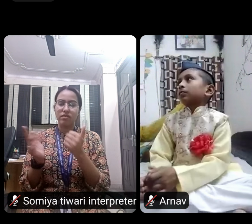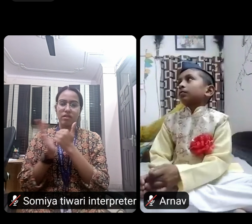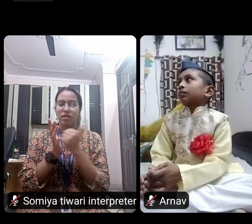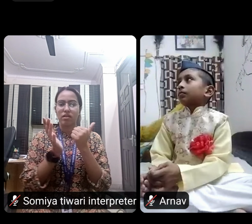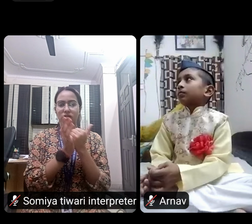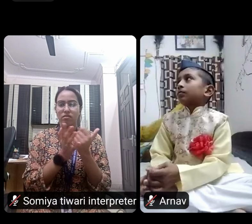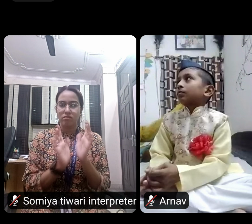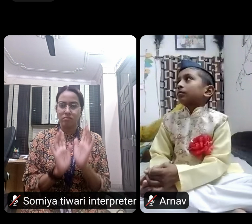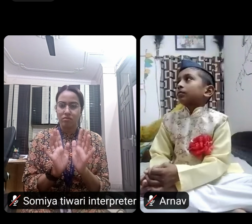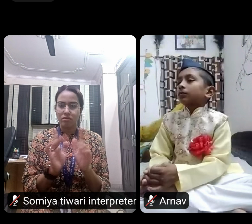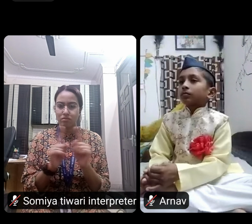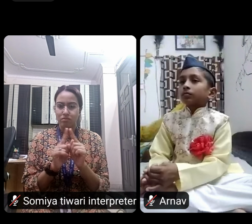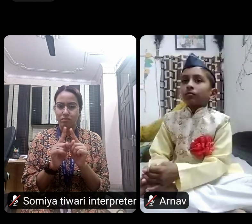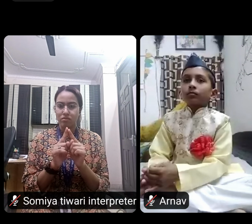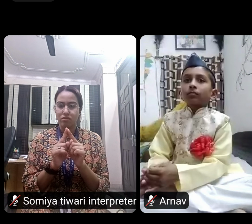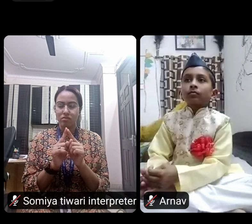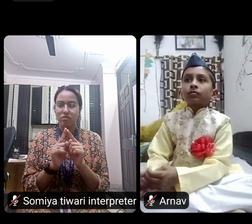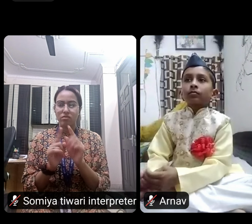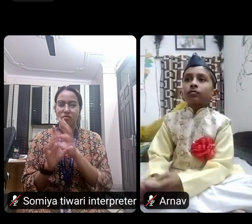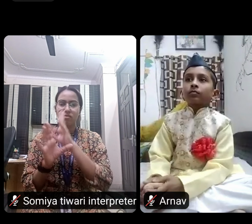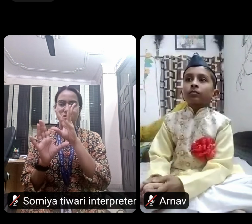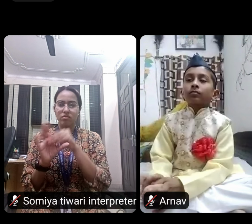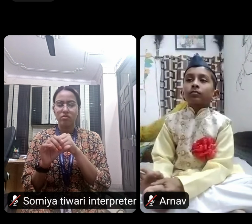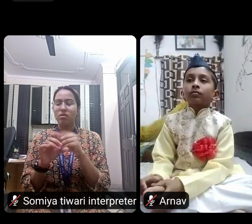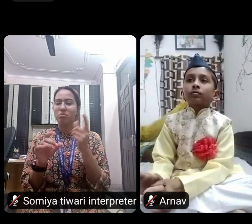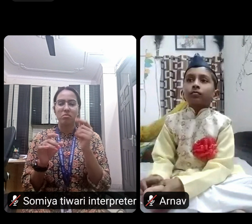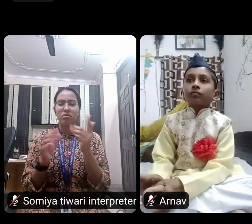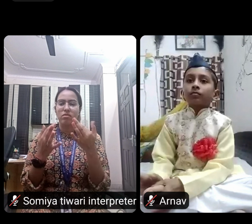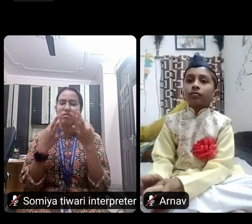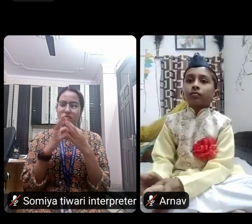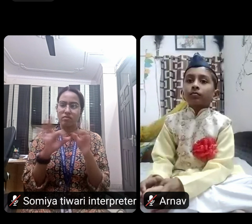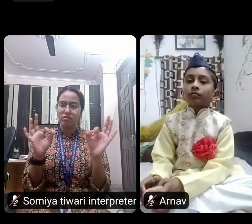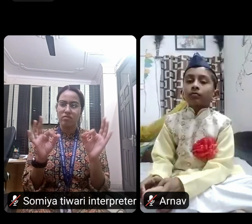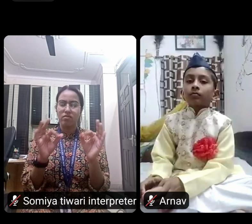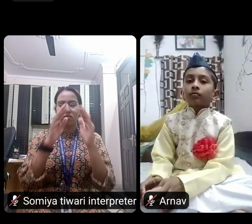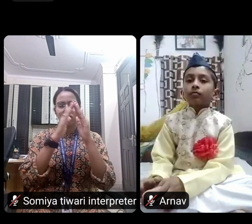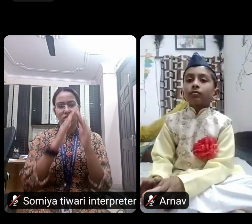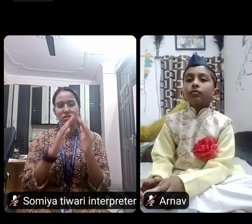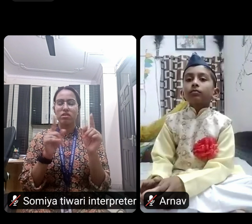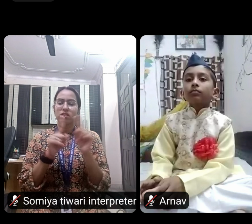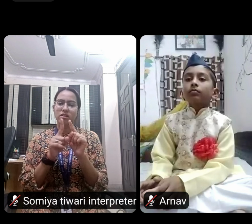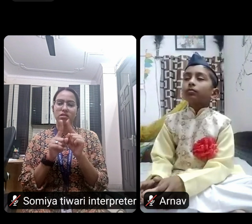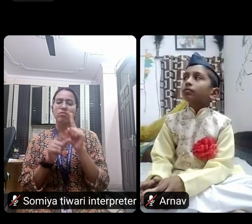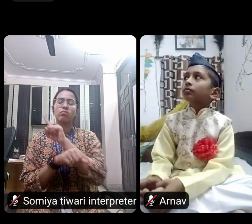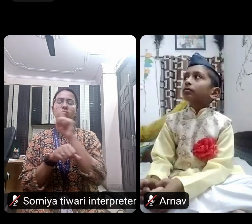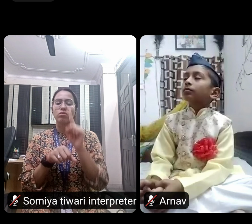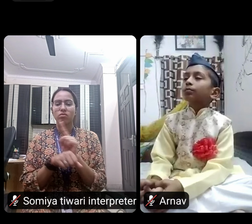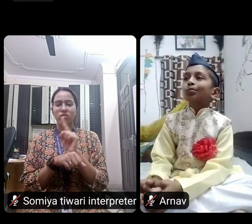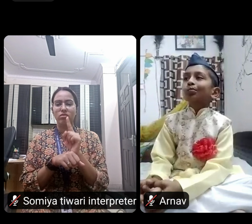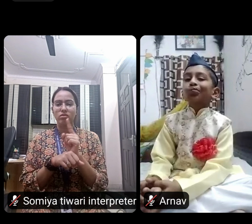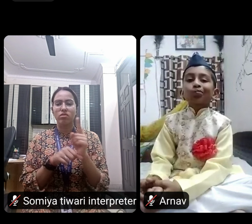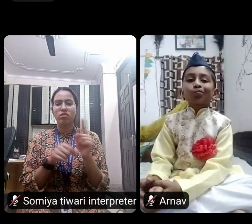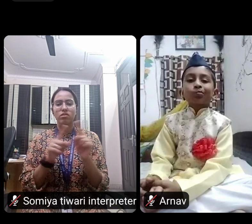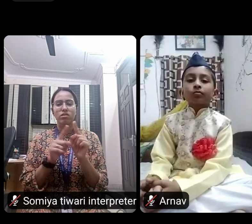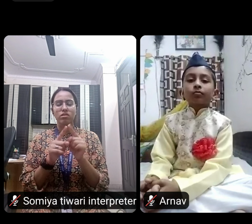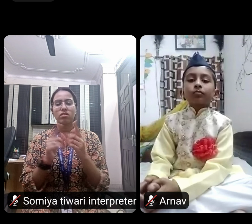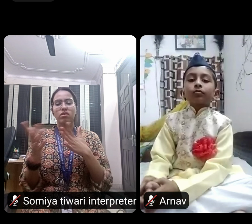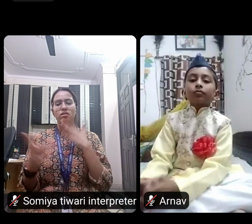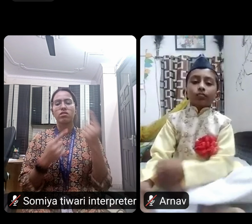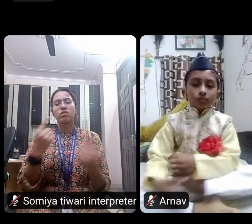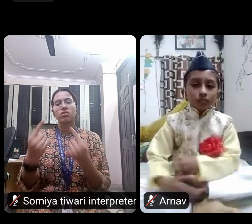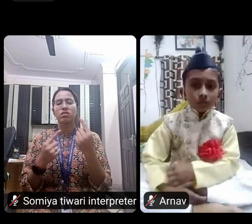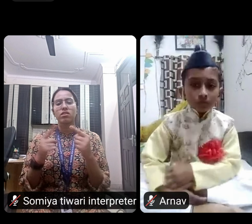हर चीज IFBA के थ्रू, मतलब बहुत सारी फ्री ऑफ, मतलब बैठ के हमें सिर्फ यही है कि 1 घंटा जो हम पार्क में गप्पे लड़ाएंगे, तो